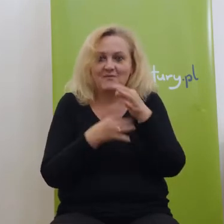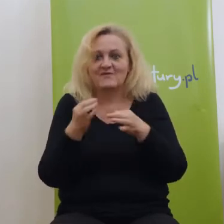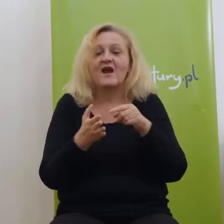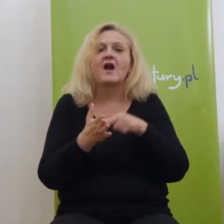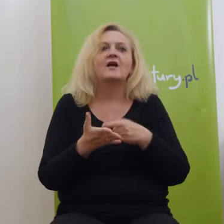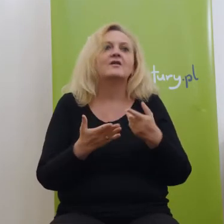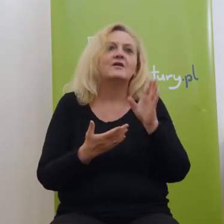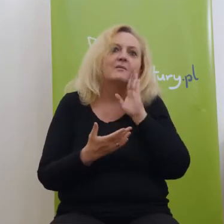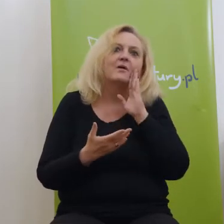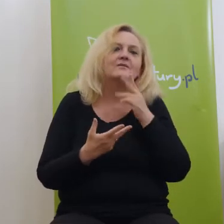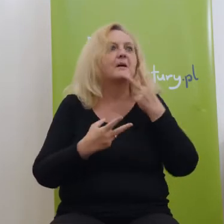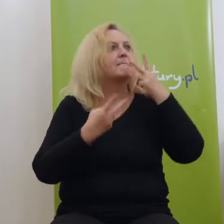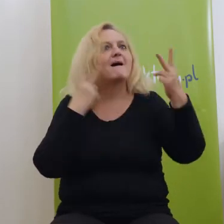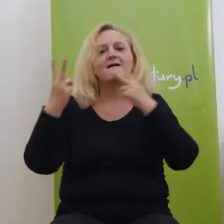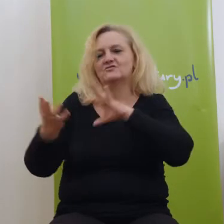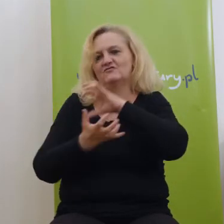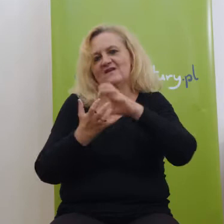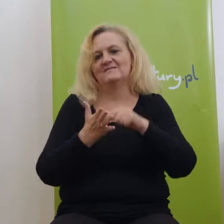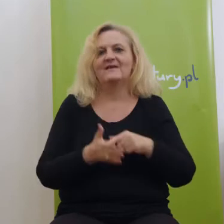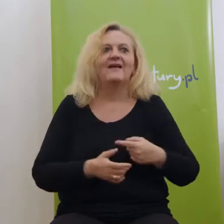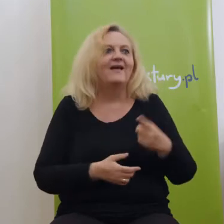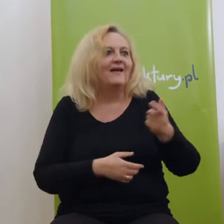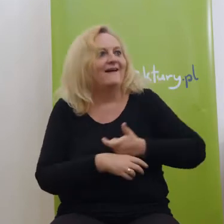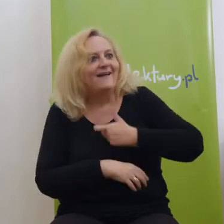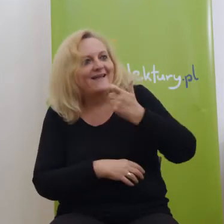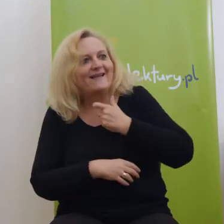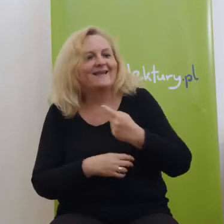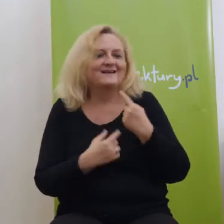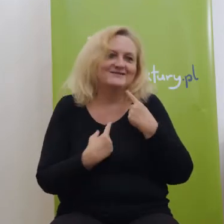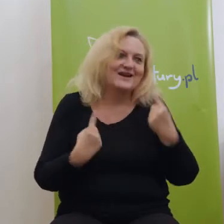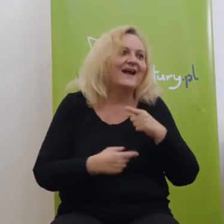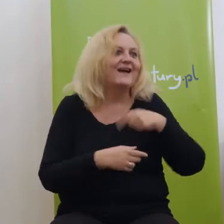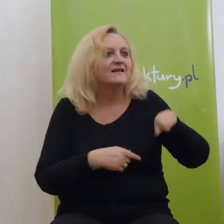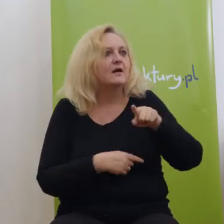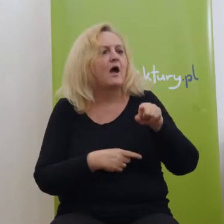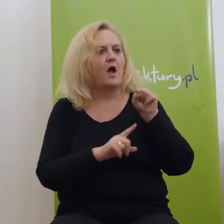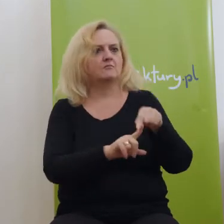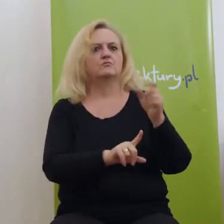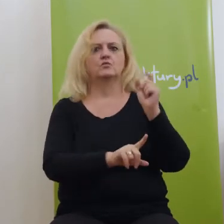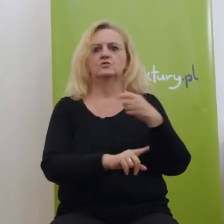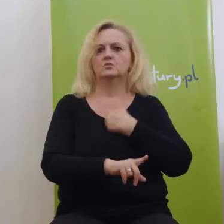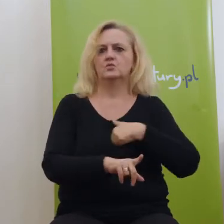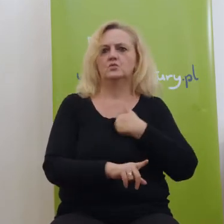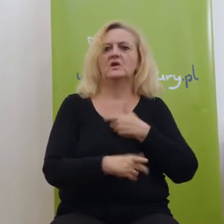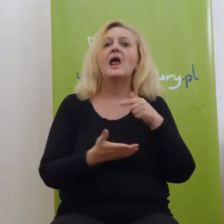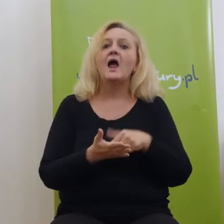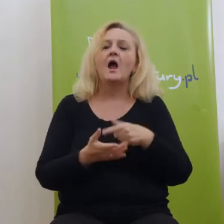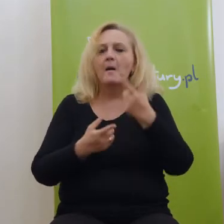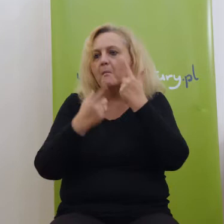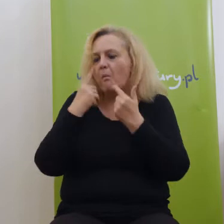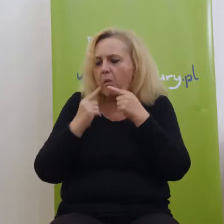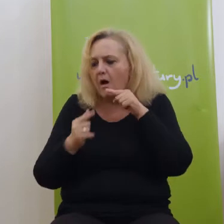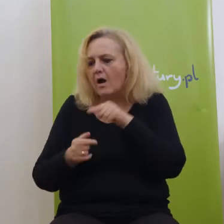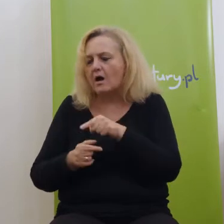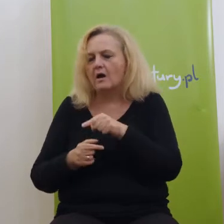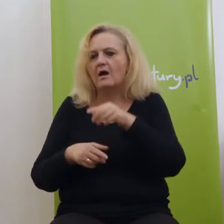I tak chyba postrzegam świat. Zdarza mi się śmiać z czegoś, co jest teoretycznie smutne. Zdarza mi się zapłakać nad czymś,